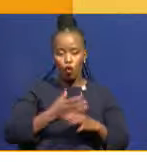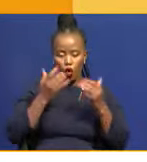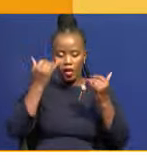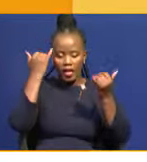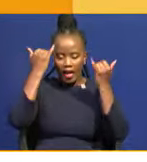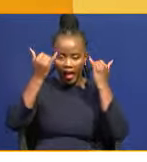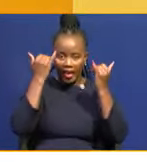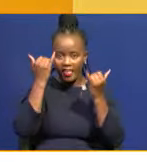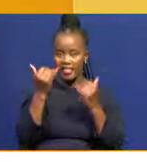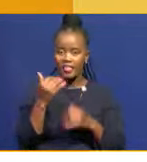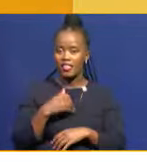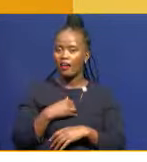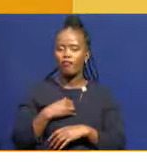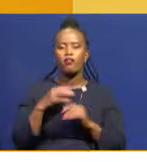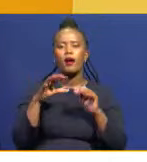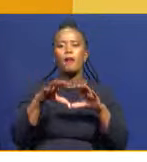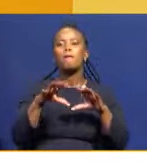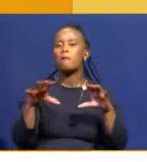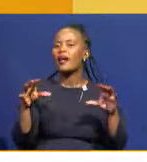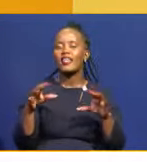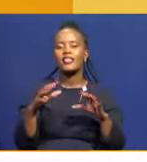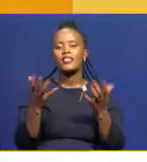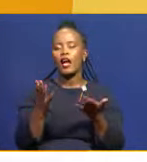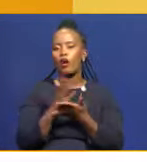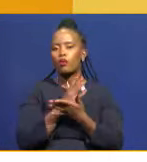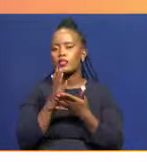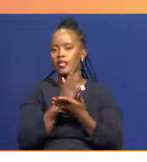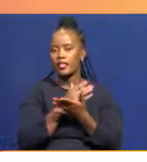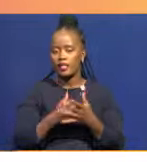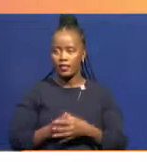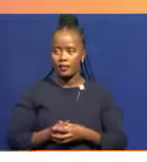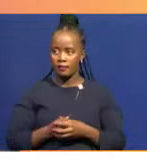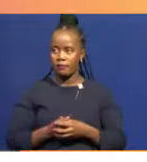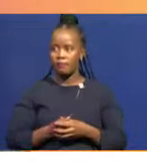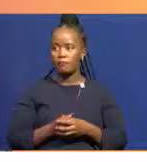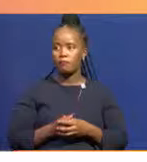biashara zao. Je, soko lao liko vipi sasa hivi?